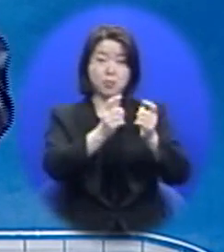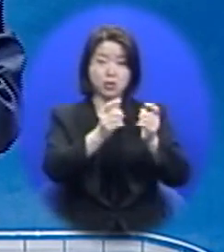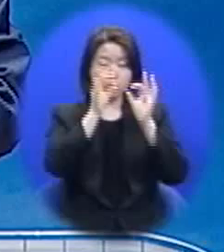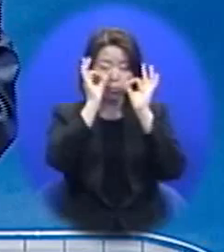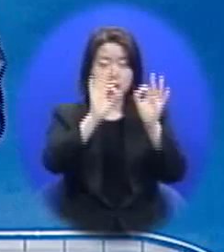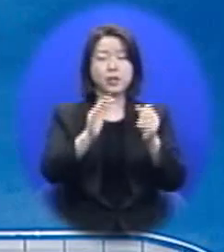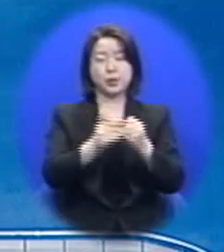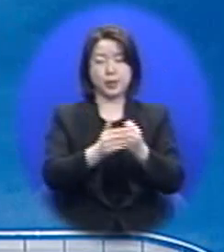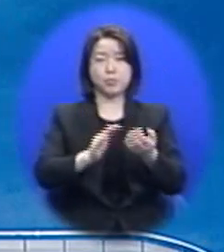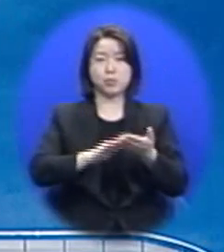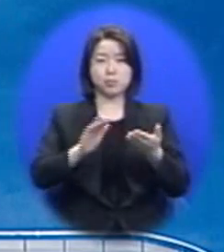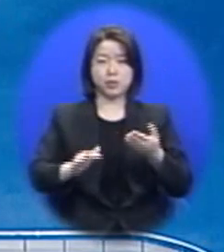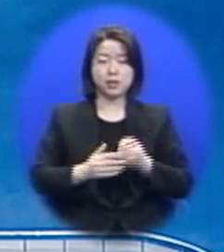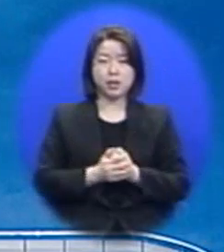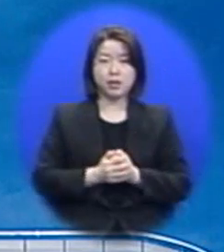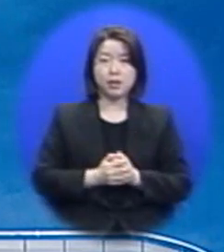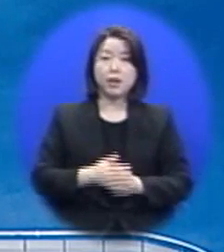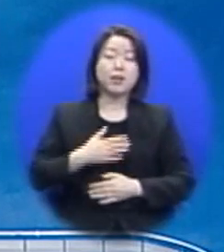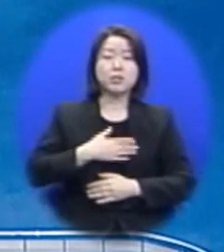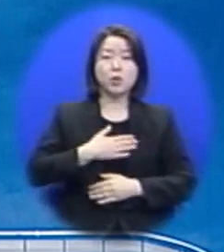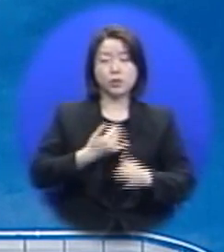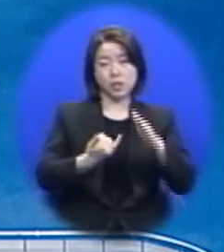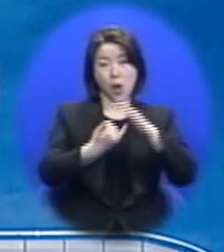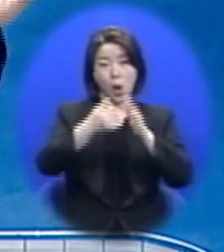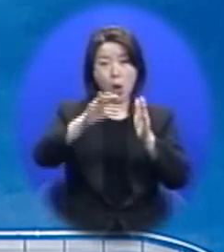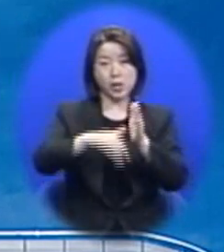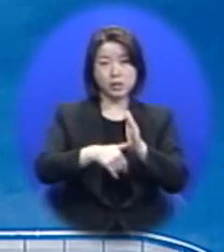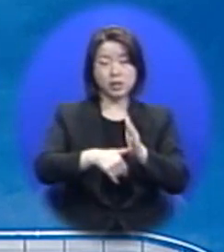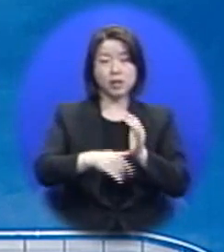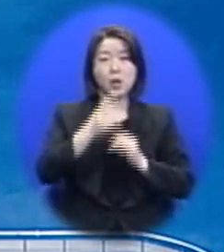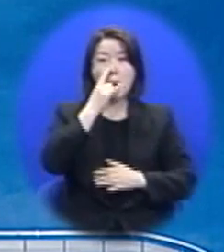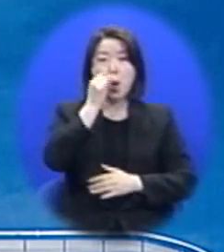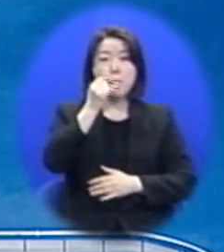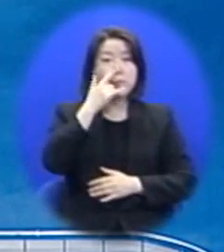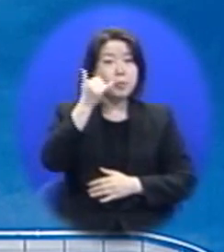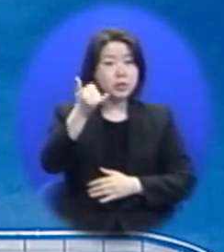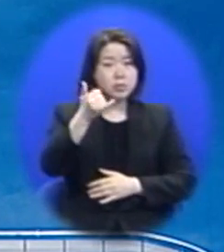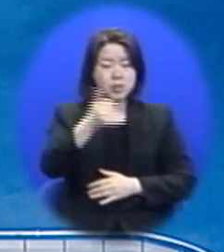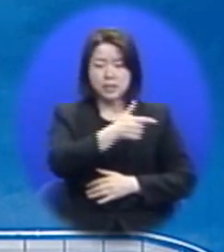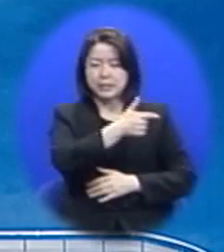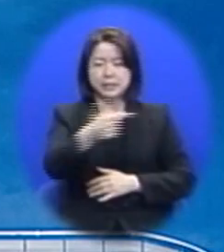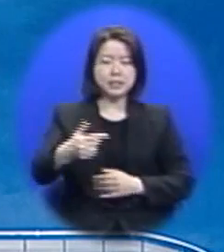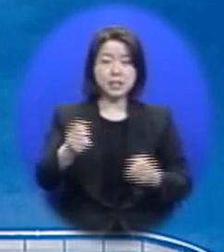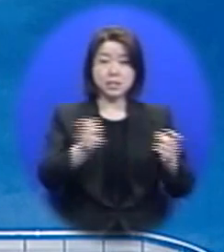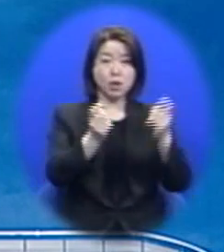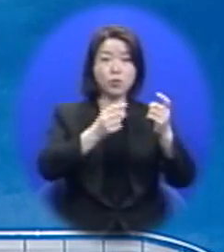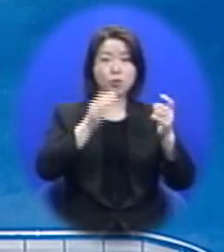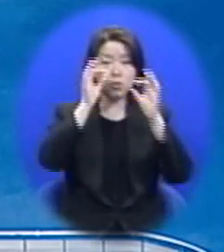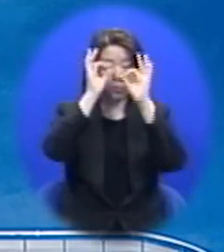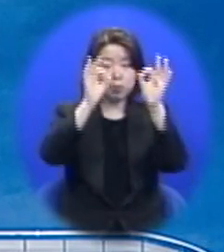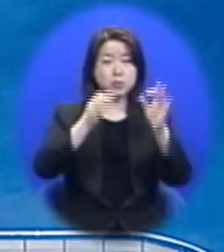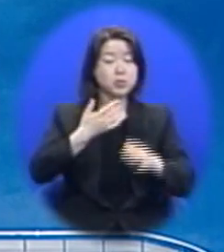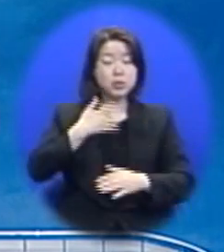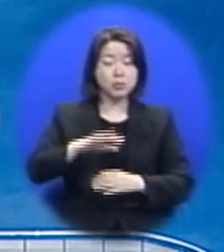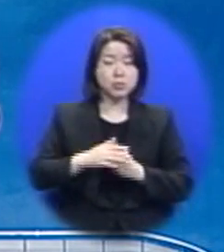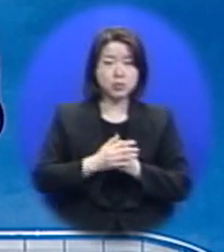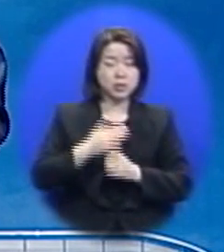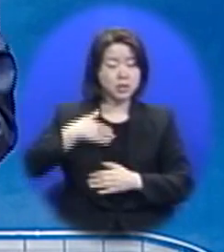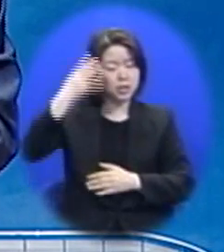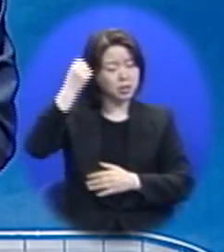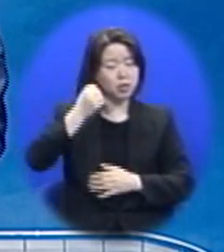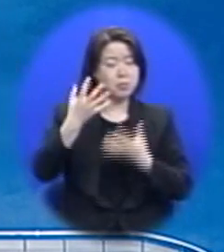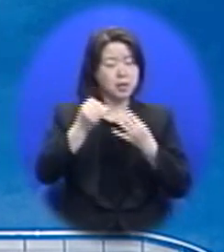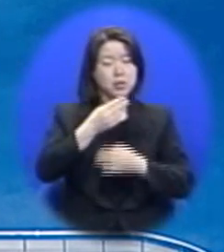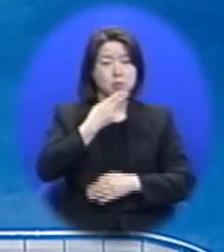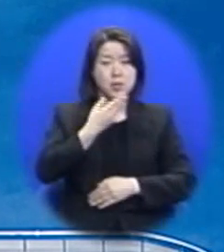저는 어릴 때 저희 아버님, 어머님이 크게 다투시는 것을 별로 본 적이 없습니다. 제 기억에는 없습니다.